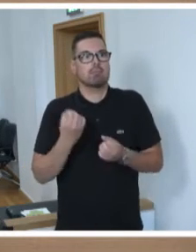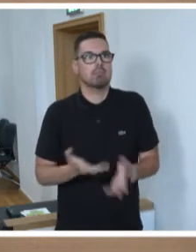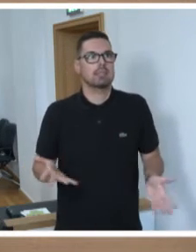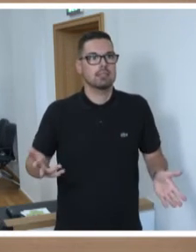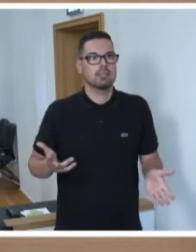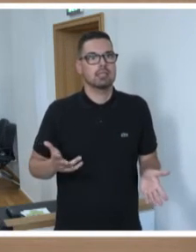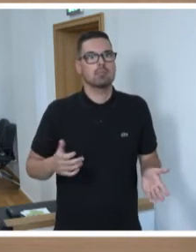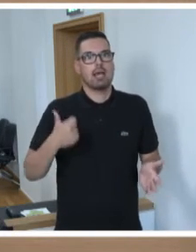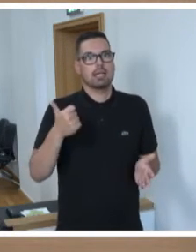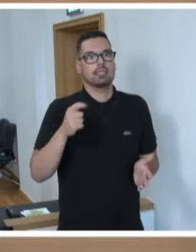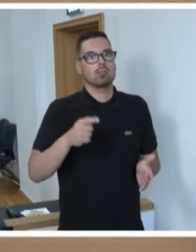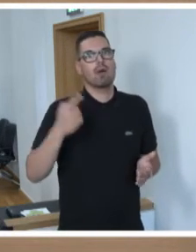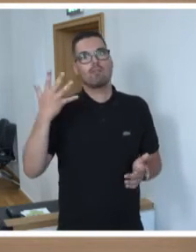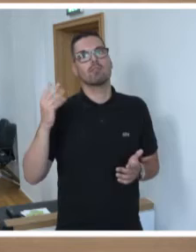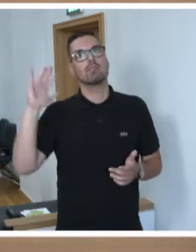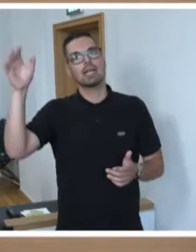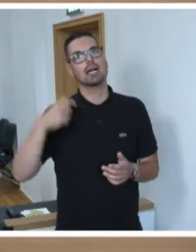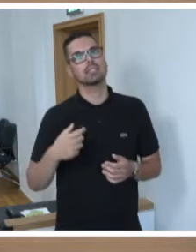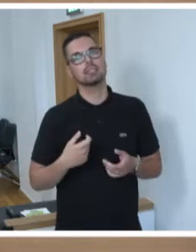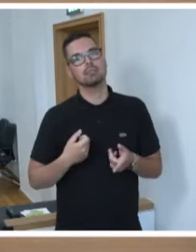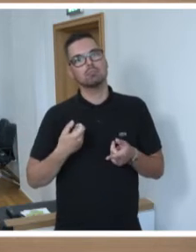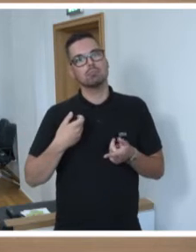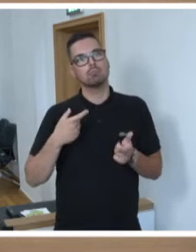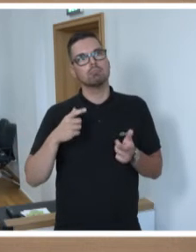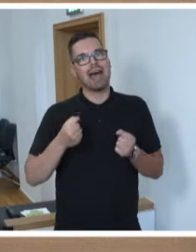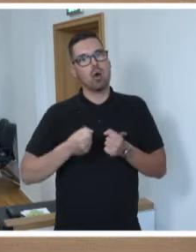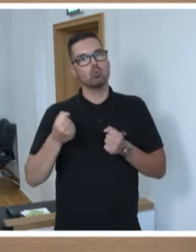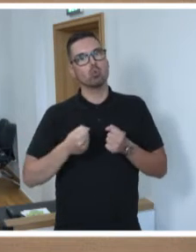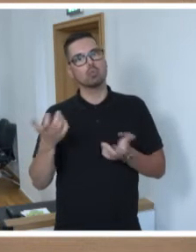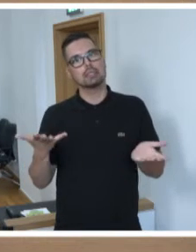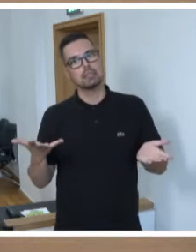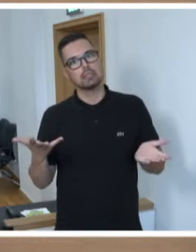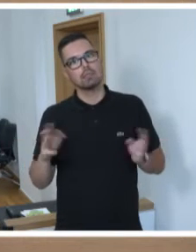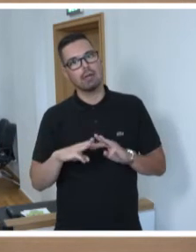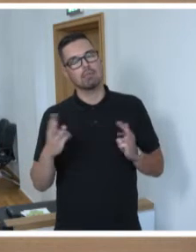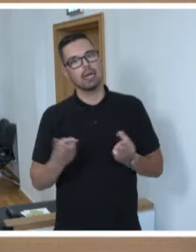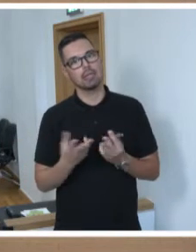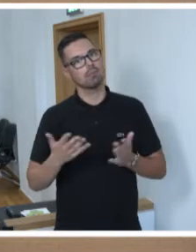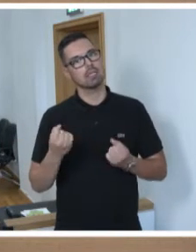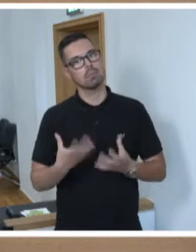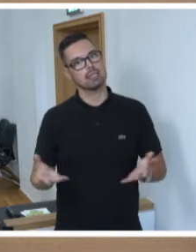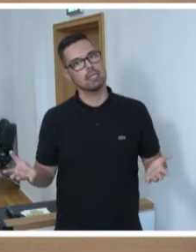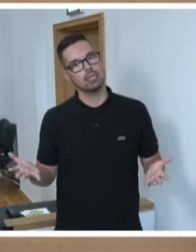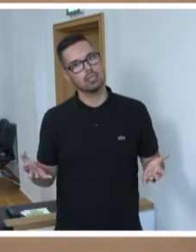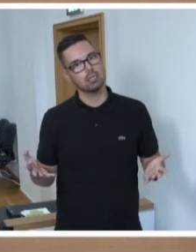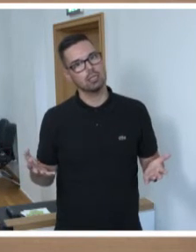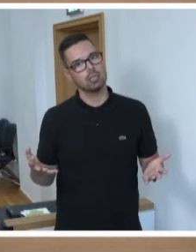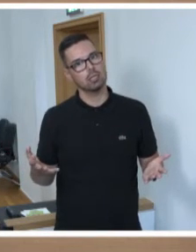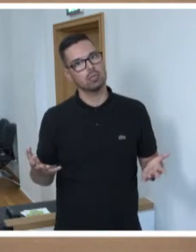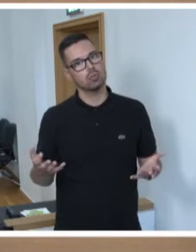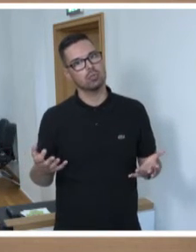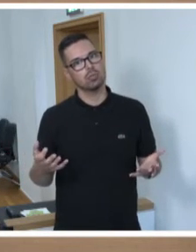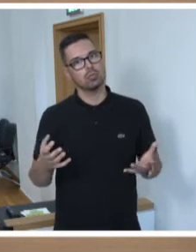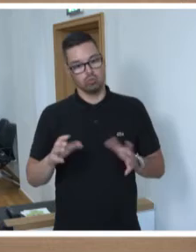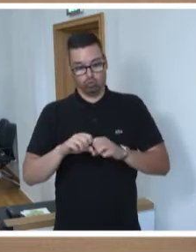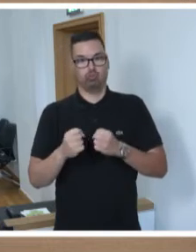den 1,5 Milliarden Fahrzeugen mit klassischem Antriebsstrang, die heute weltweit unterwegs sind? Sollen die verschrottet werden? Das nützt weder der